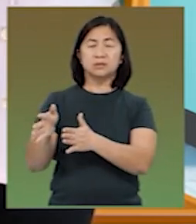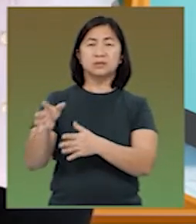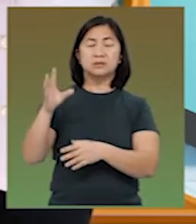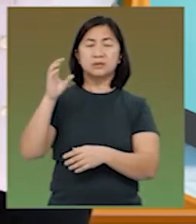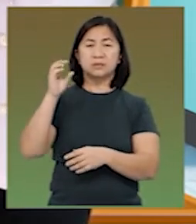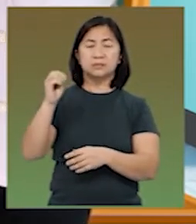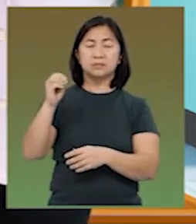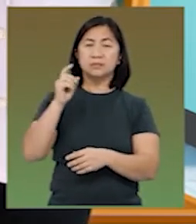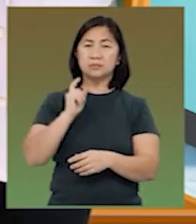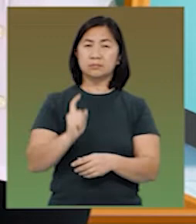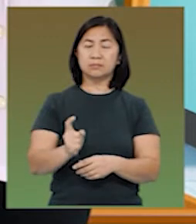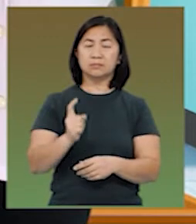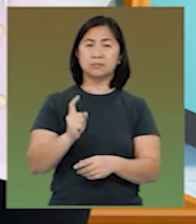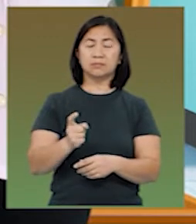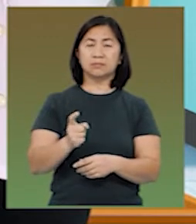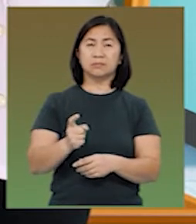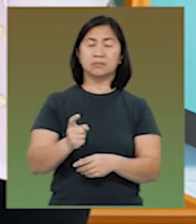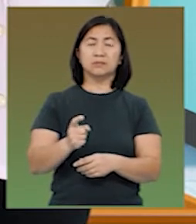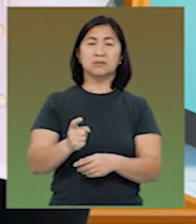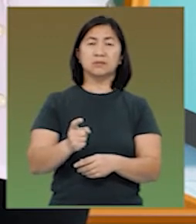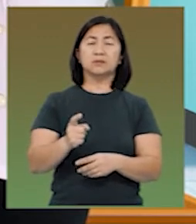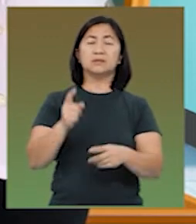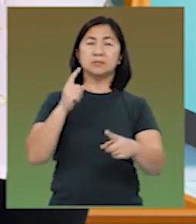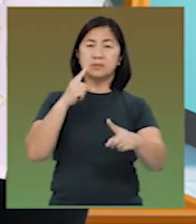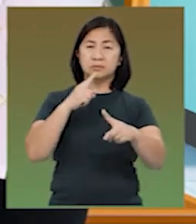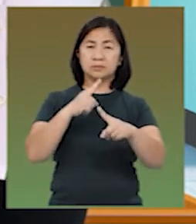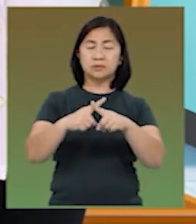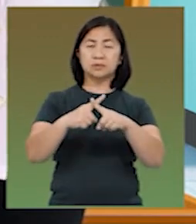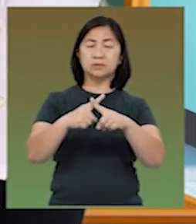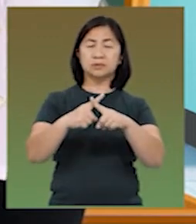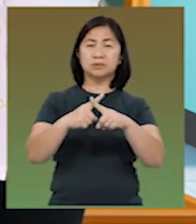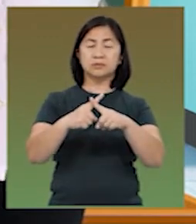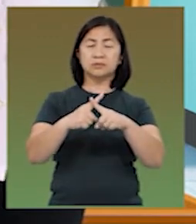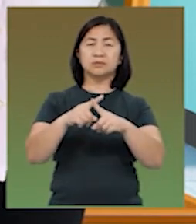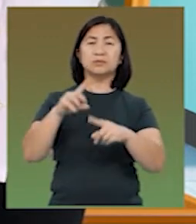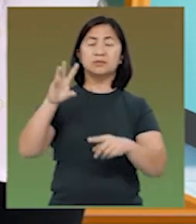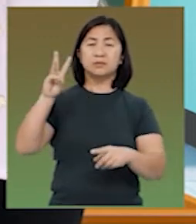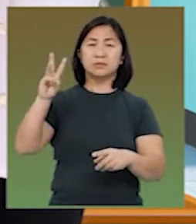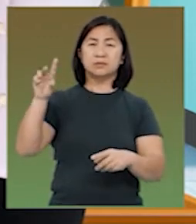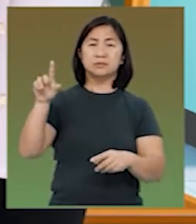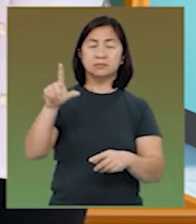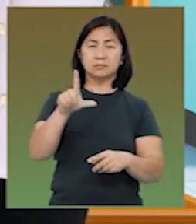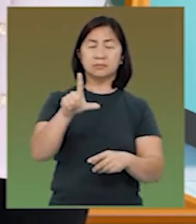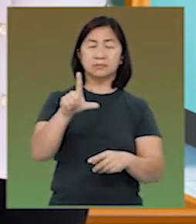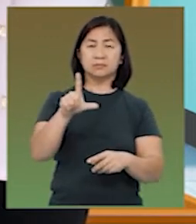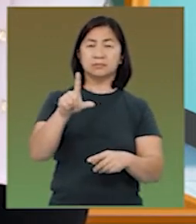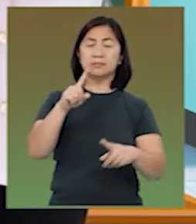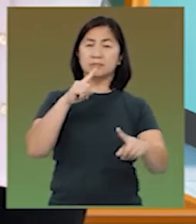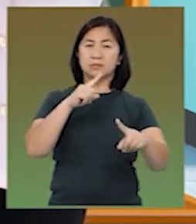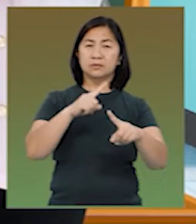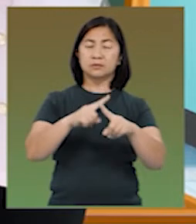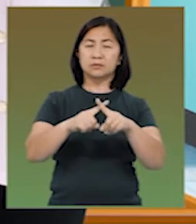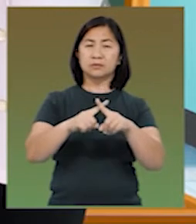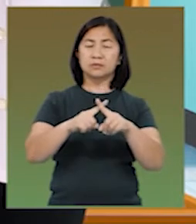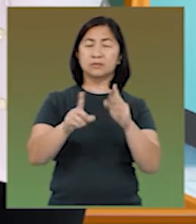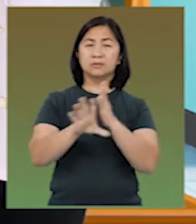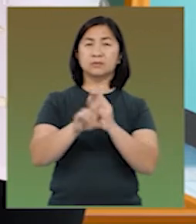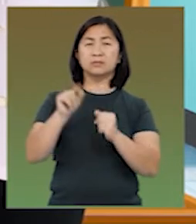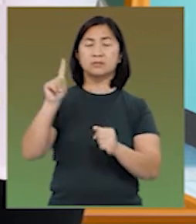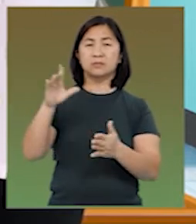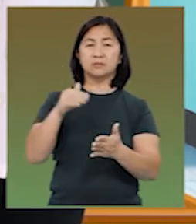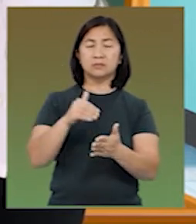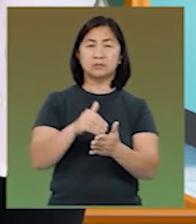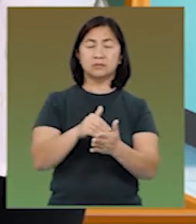zeros para sa mabilis na pag-multiply. Kaya, 6 liters multiplied